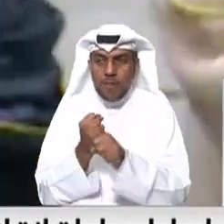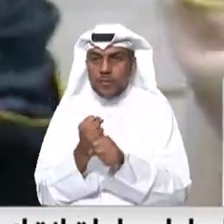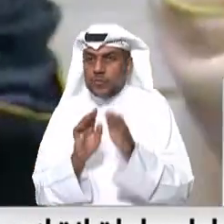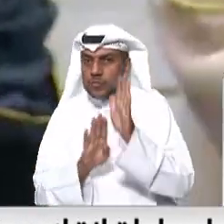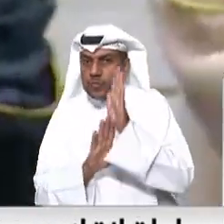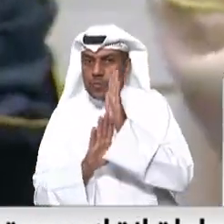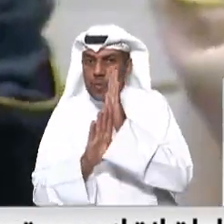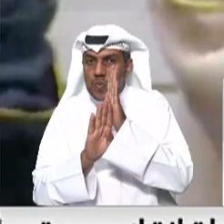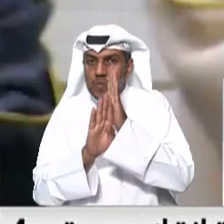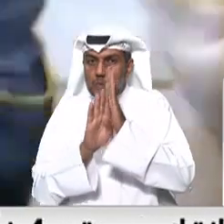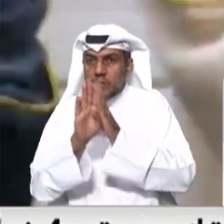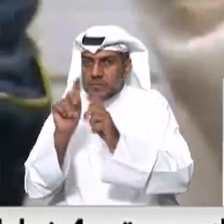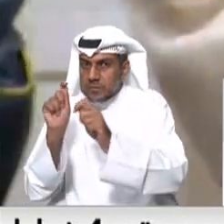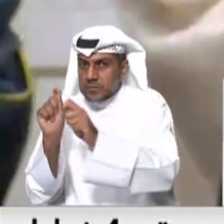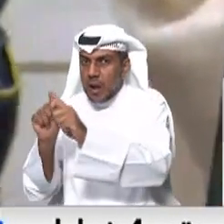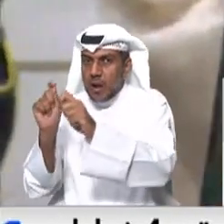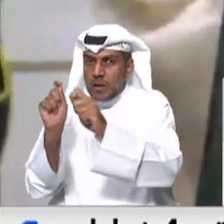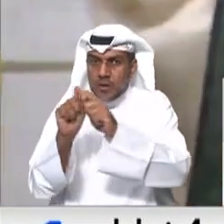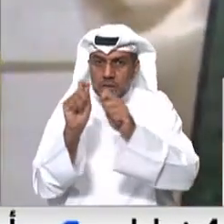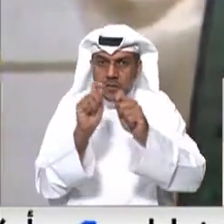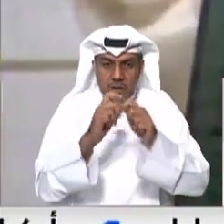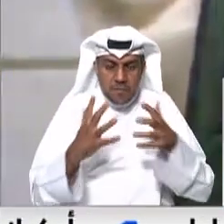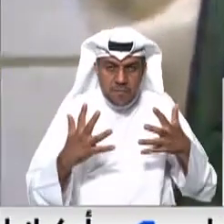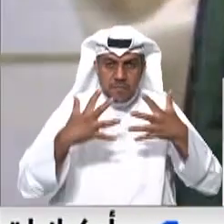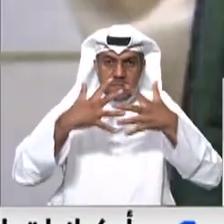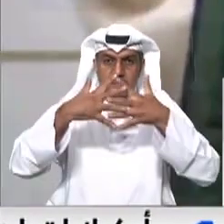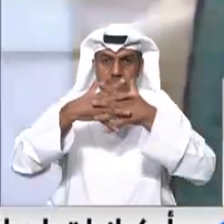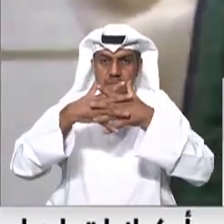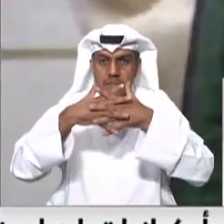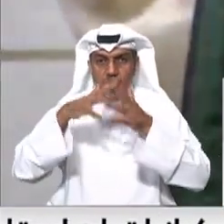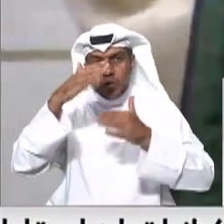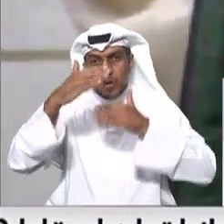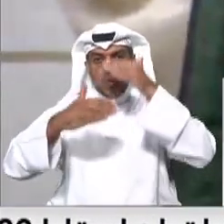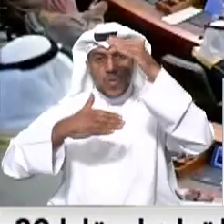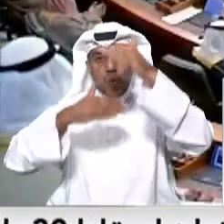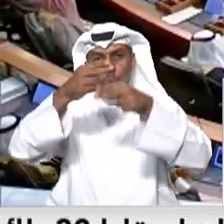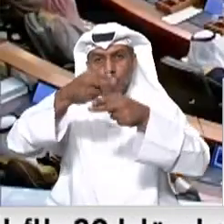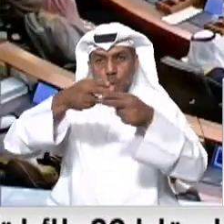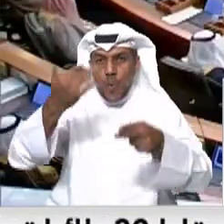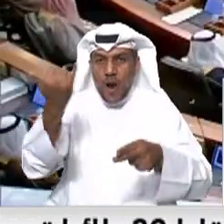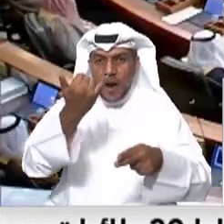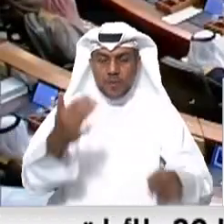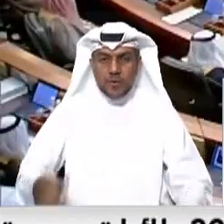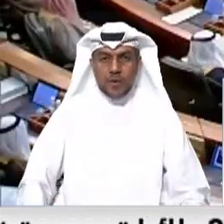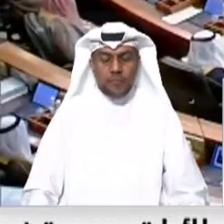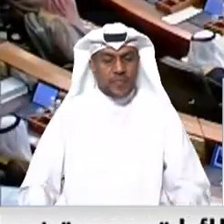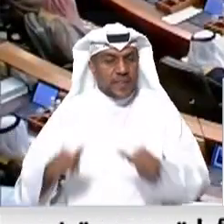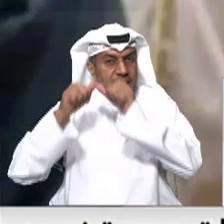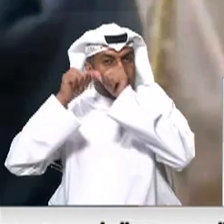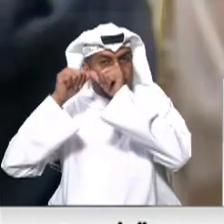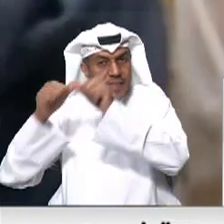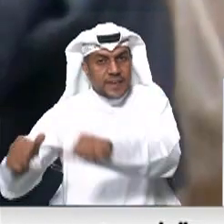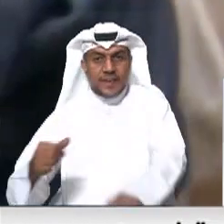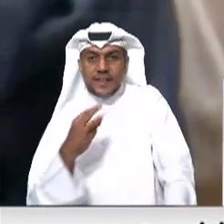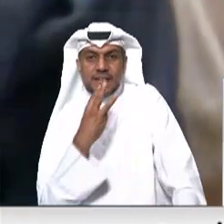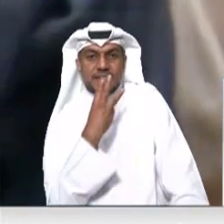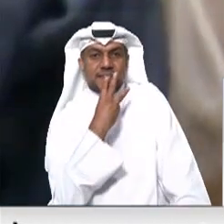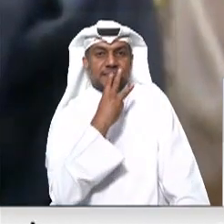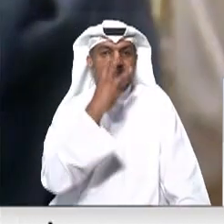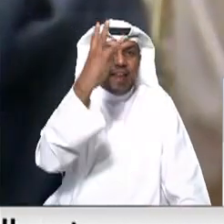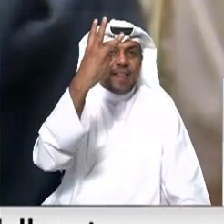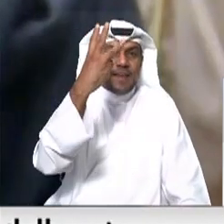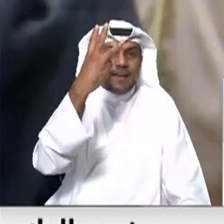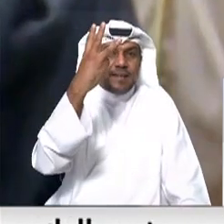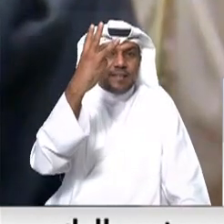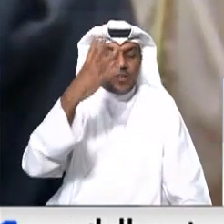الاصلاح ودفع عمليه التنميه في البلاد وتشكل الذكرى الثالثه لتولي حضره صاحب السمو